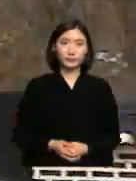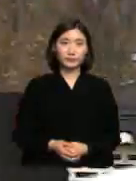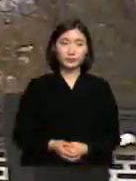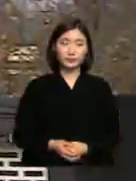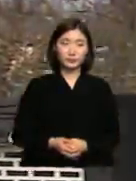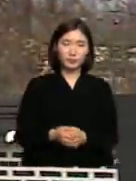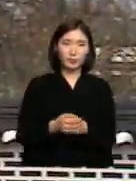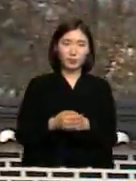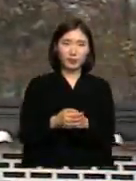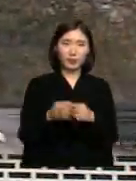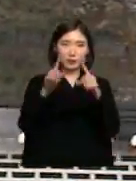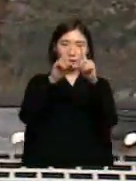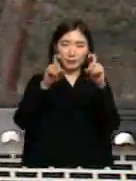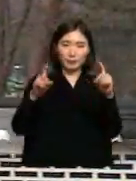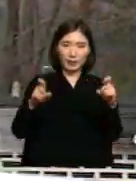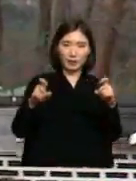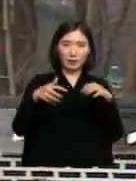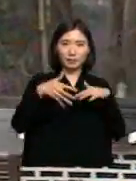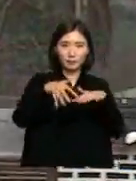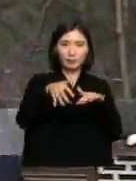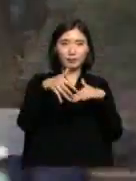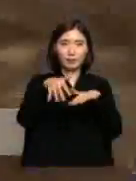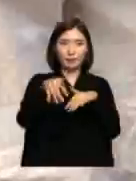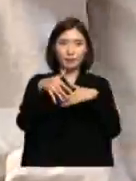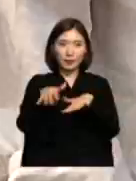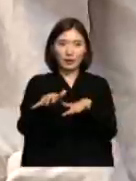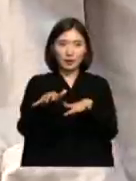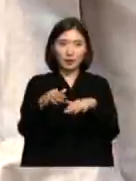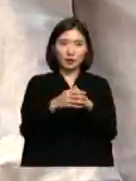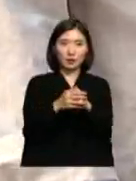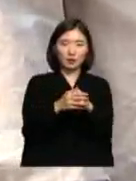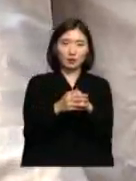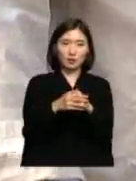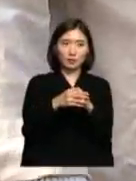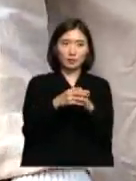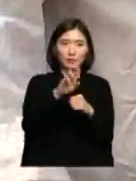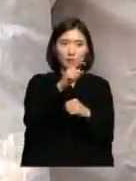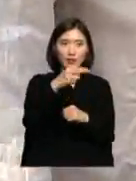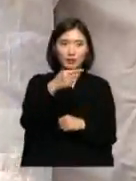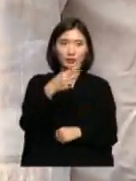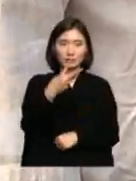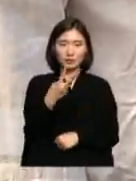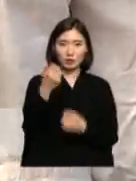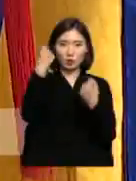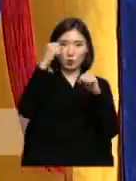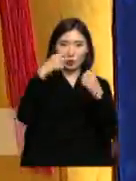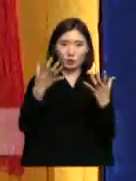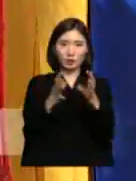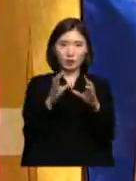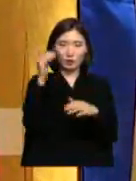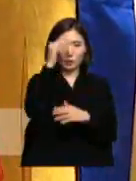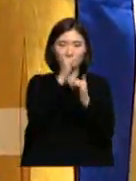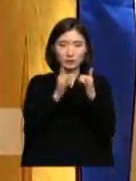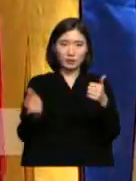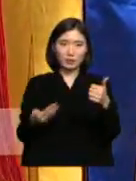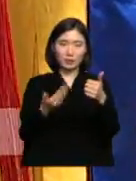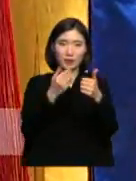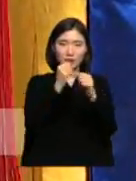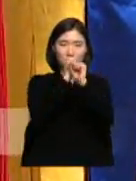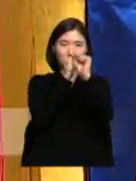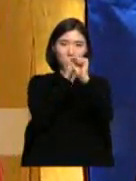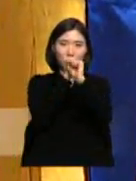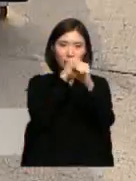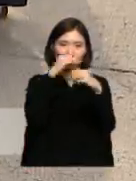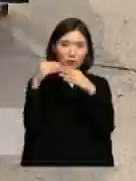어가 행렬에 앞서 서울시 무형문화재 22호인 마들농요단이 관객의 흥을 돋웁니다. 취타대의 장엄한